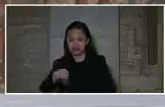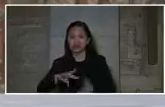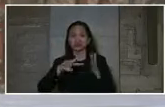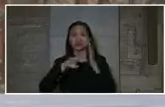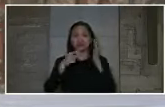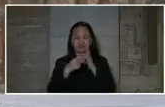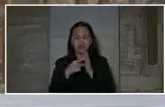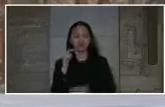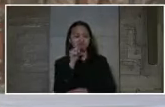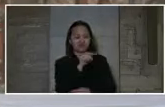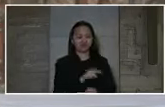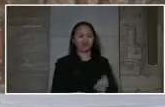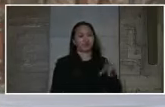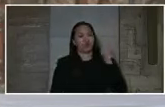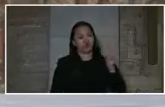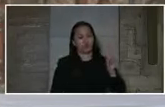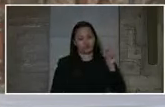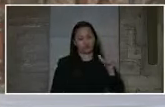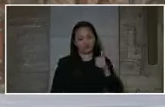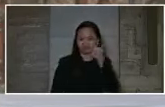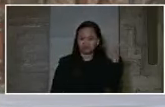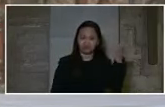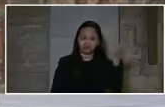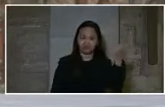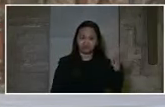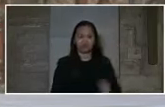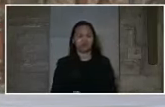nangangahulugang hindi ka na sa iba.